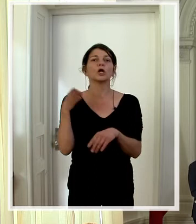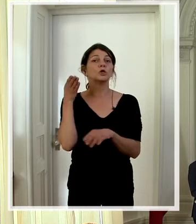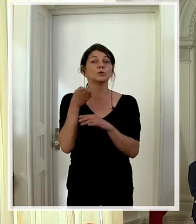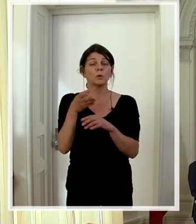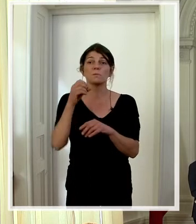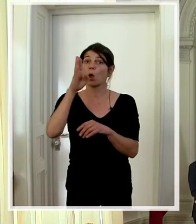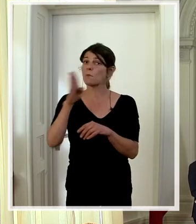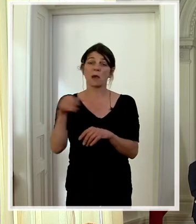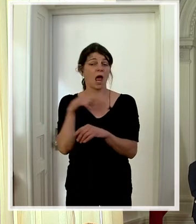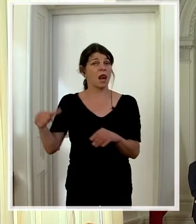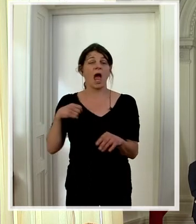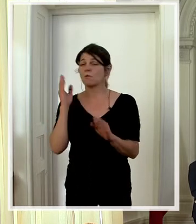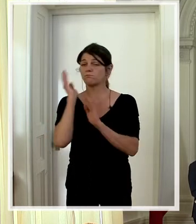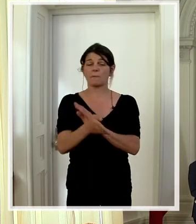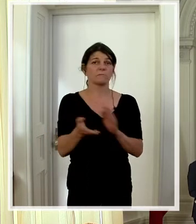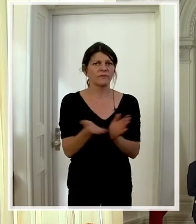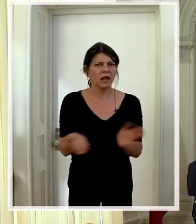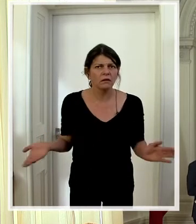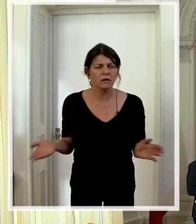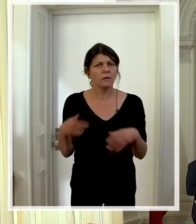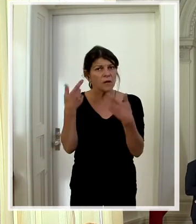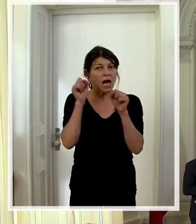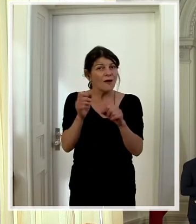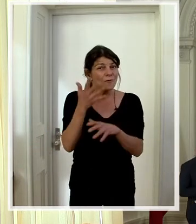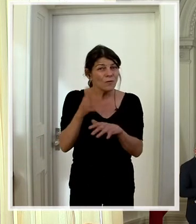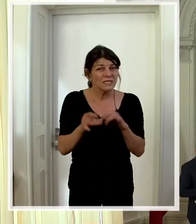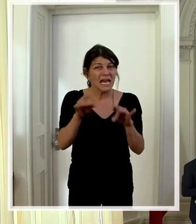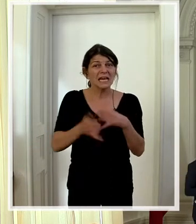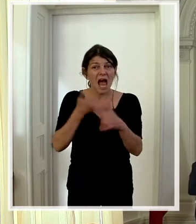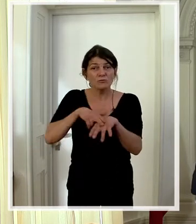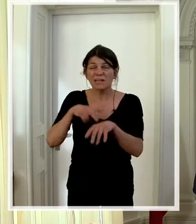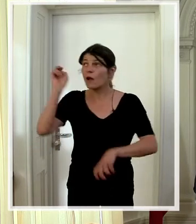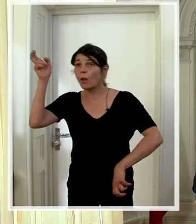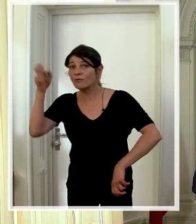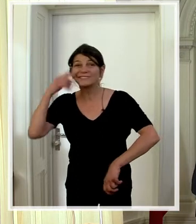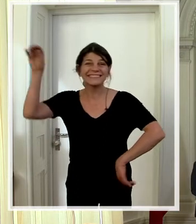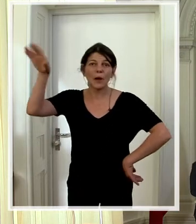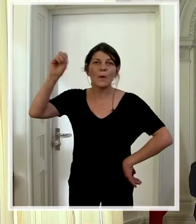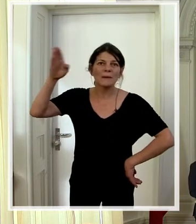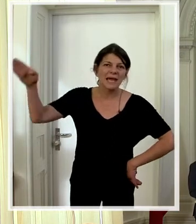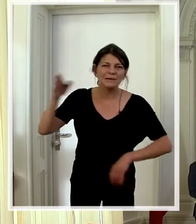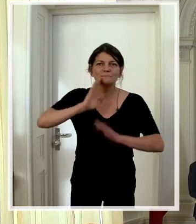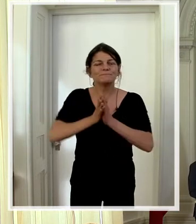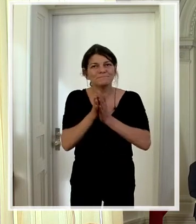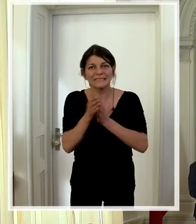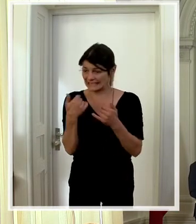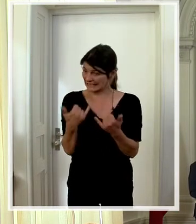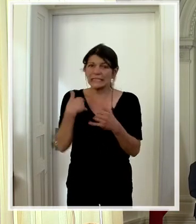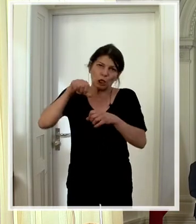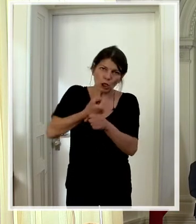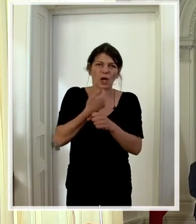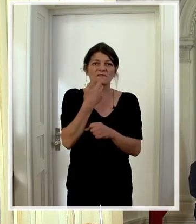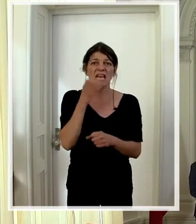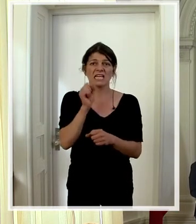allein ab. Und kann man dann, Herbert, in 5 oder 10 Jahren nochmal anklagen bei der ÖBB und sagen, ja, jetzt glaube ich, wir brauchen nie eine